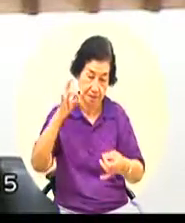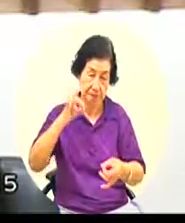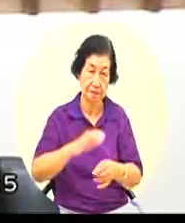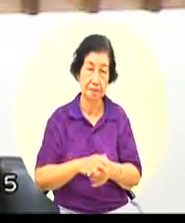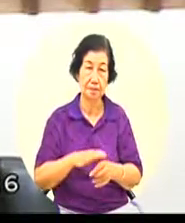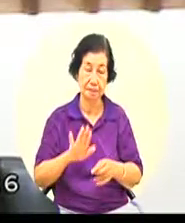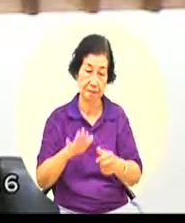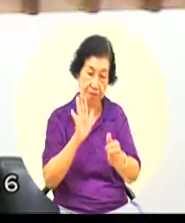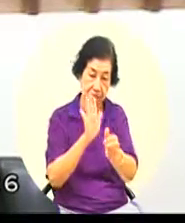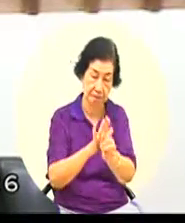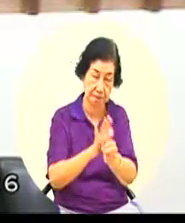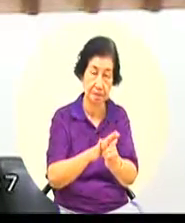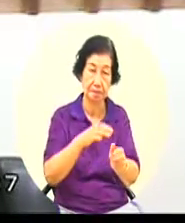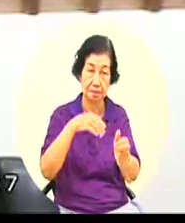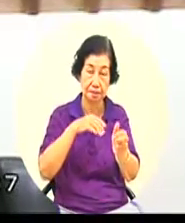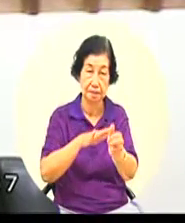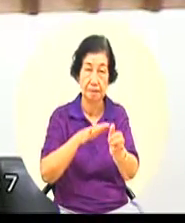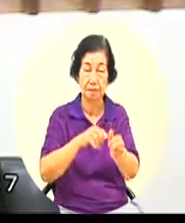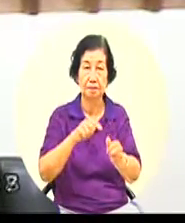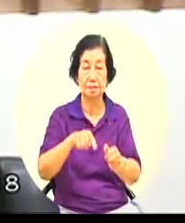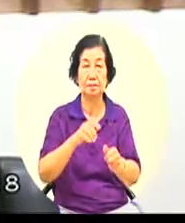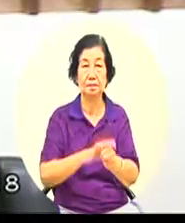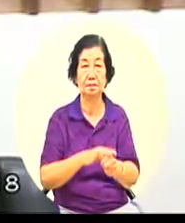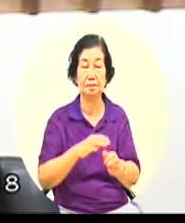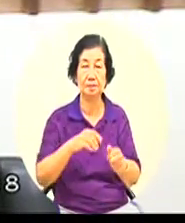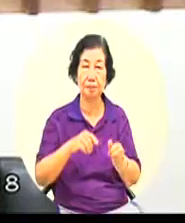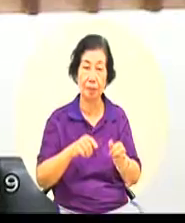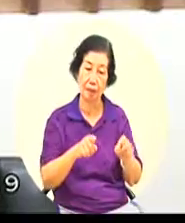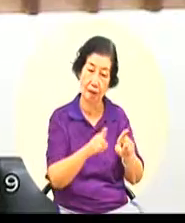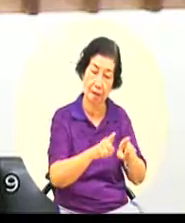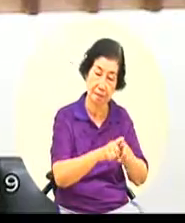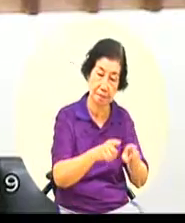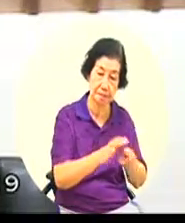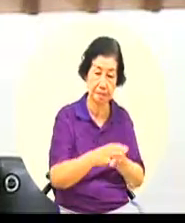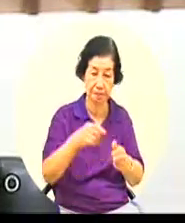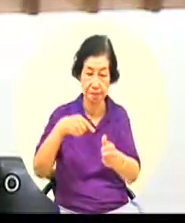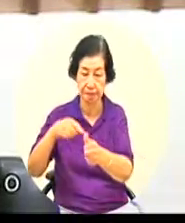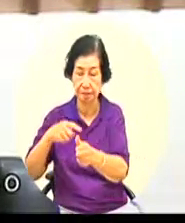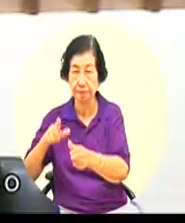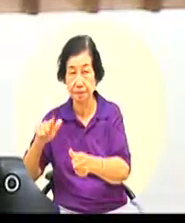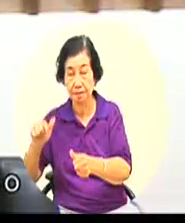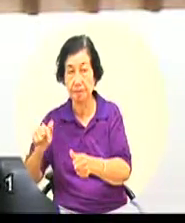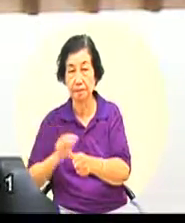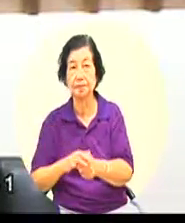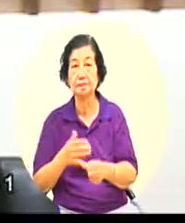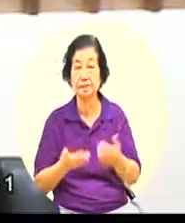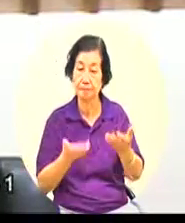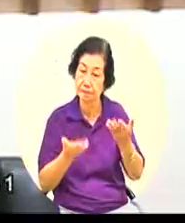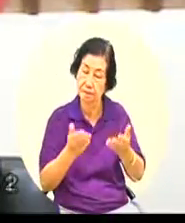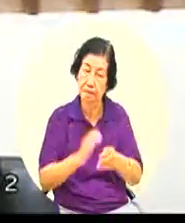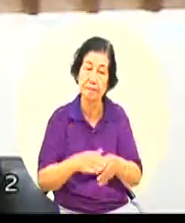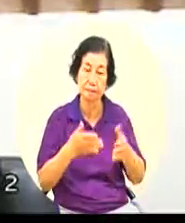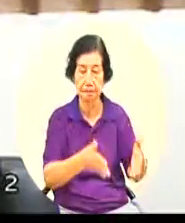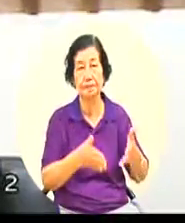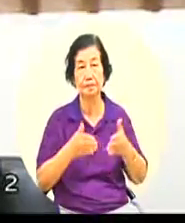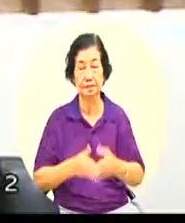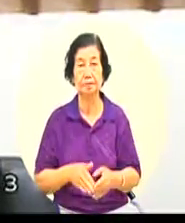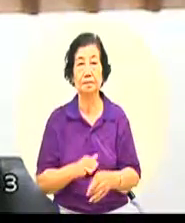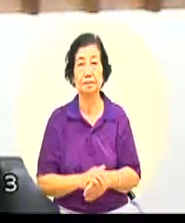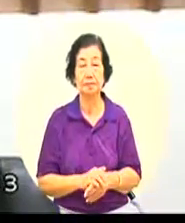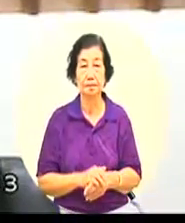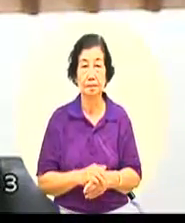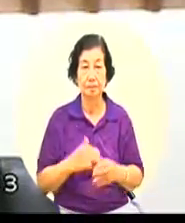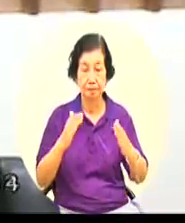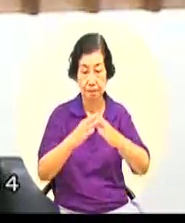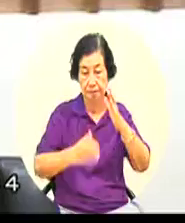学比正常的教学来得重要。前不久我们看到市长主持了一个